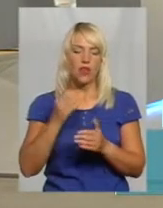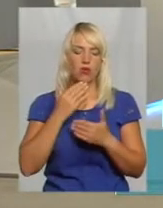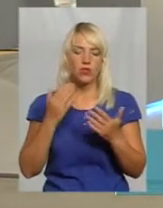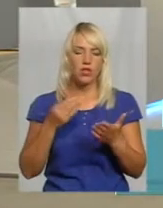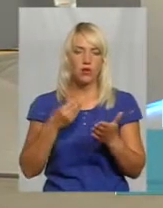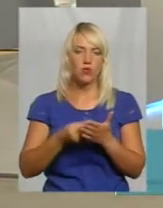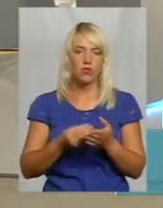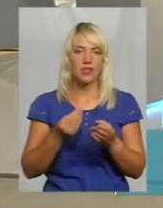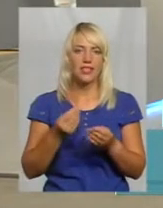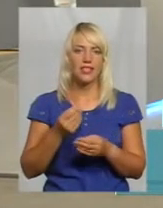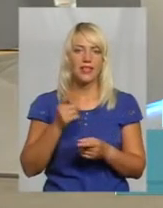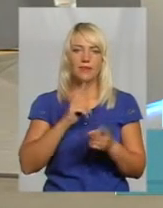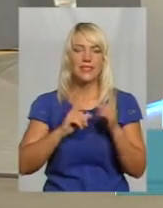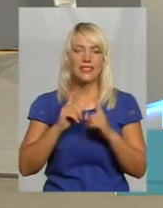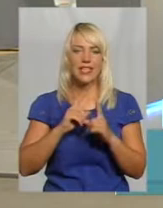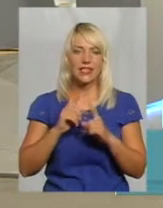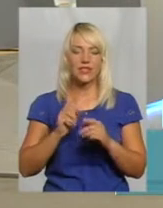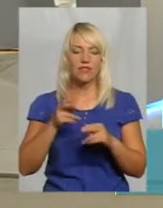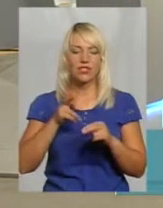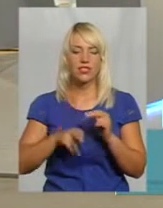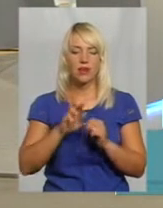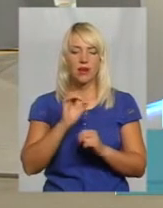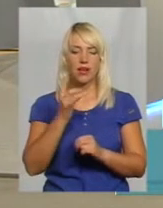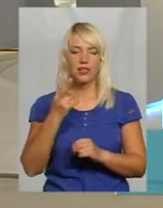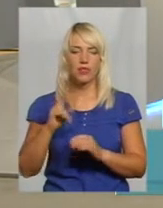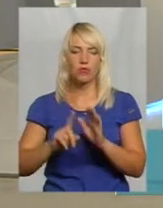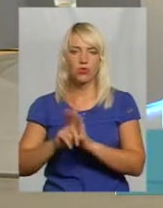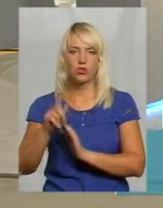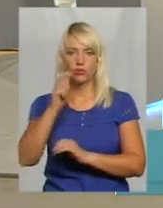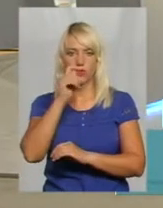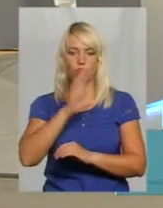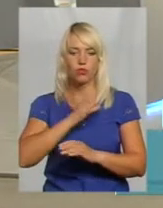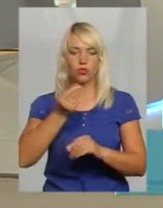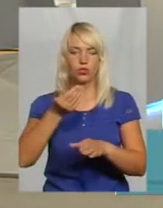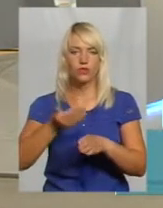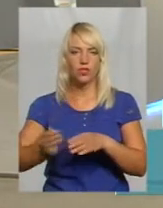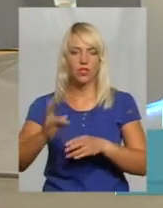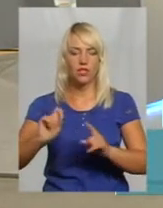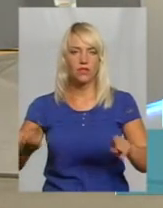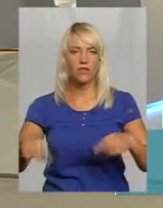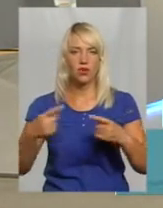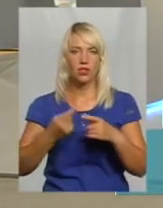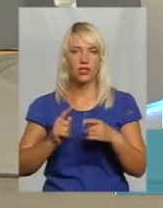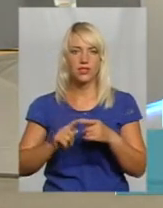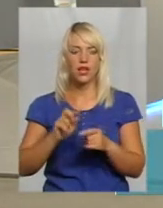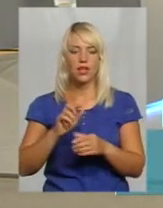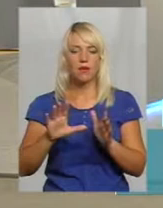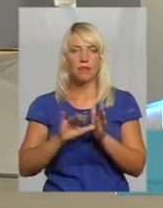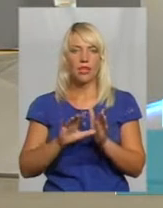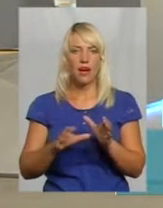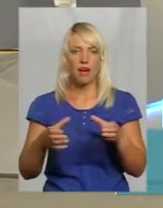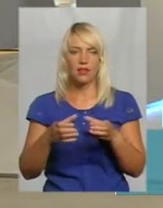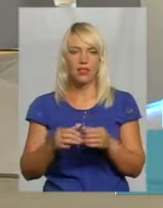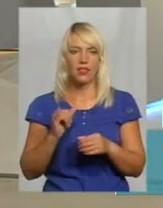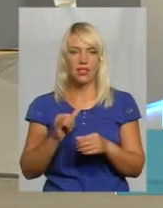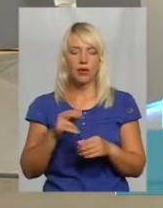сесії, це десь в кінці березня, на початку квітня, були виділені кошти на створення цієї бригади. Ну і от, по